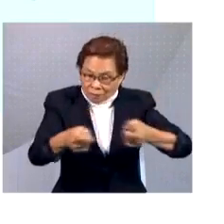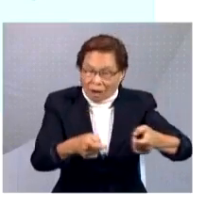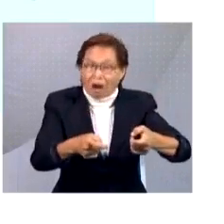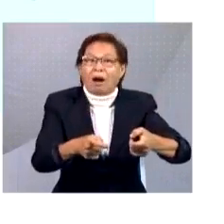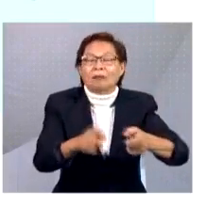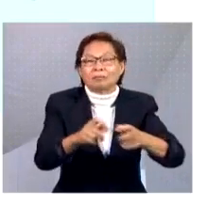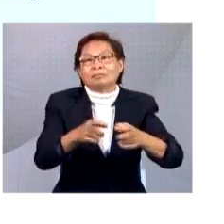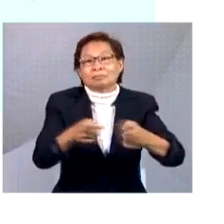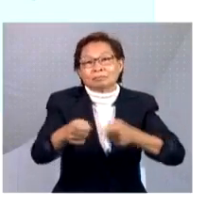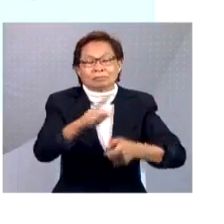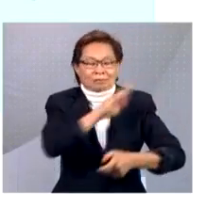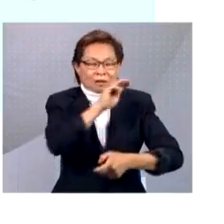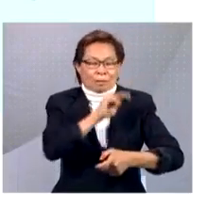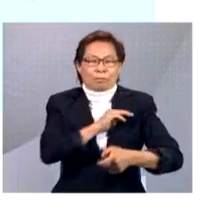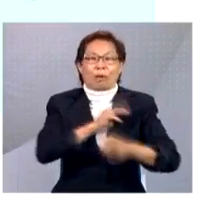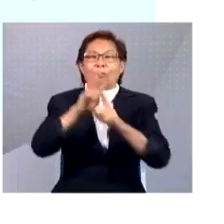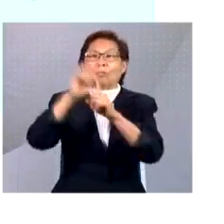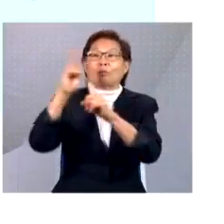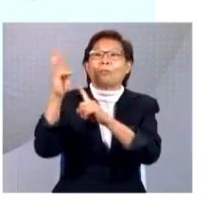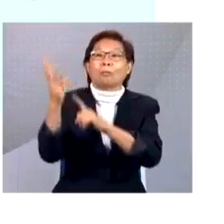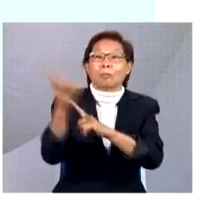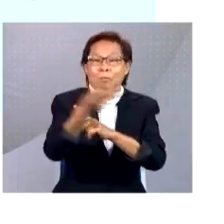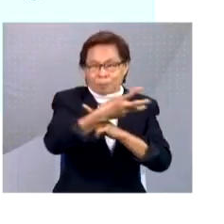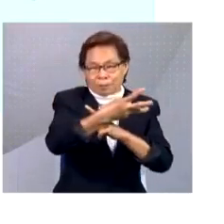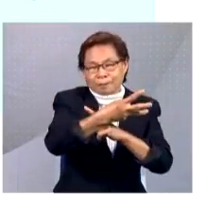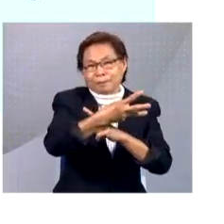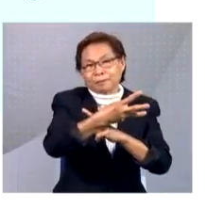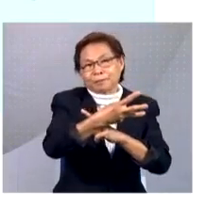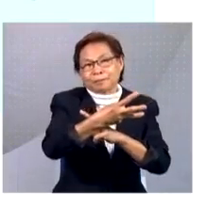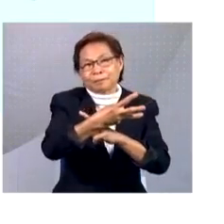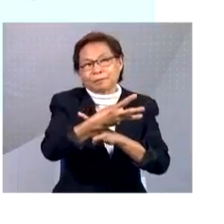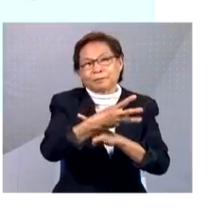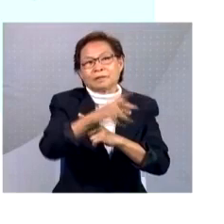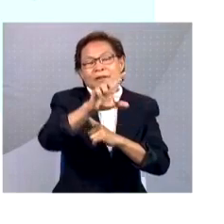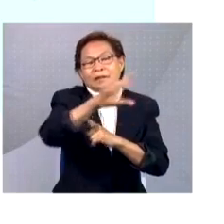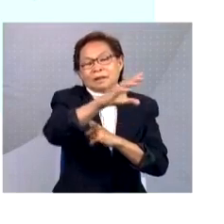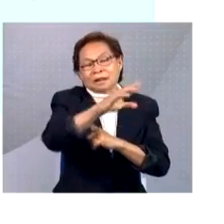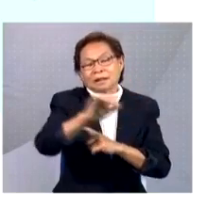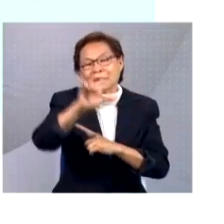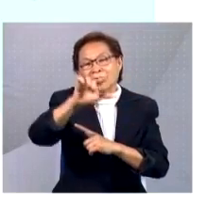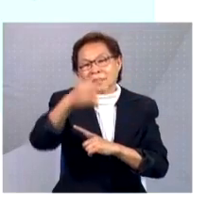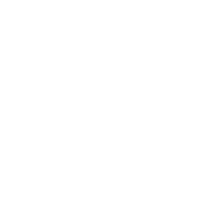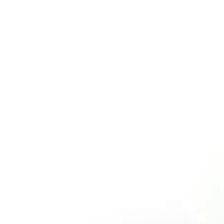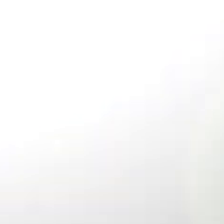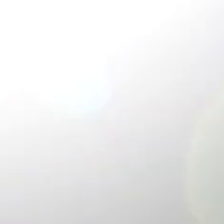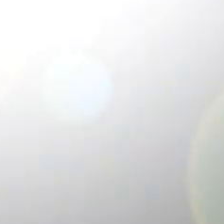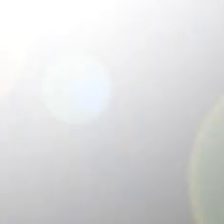Pembangunan Wanita dan Kebajikan Masyarakat dan LHDN.